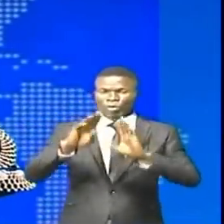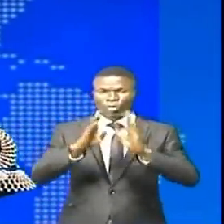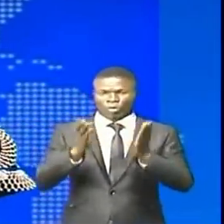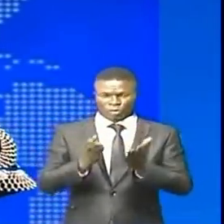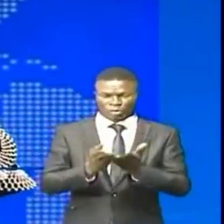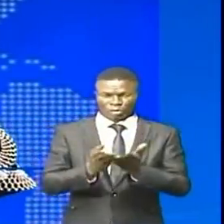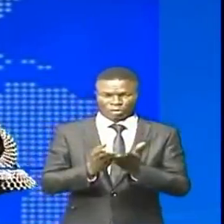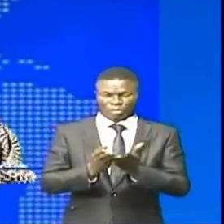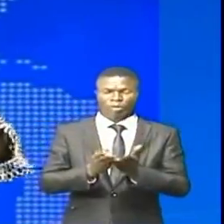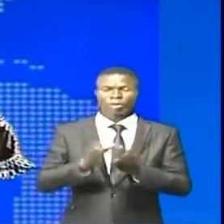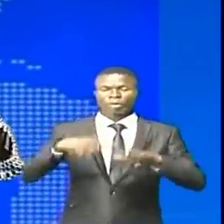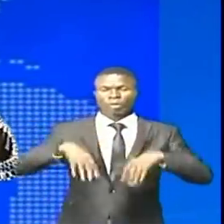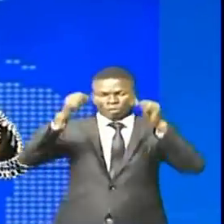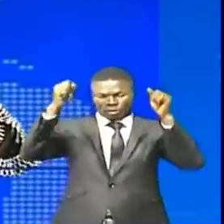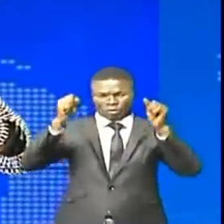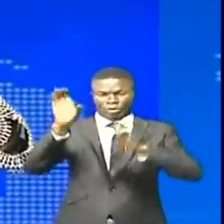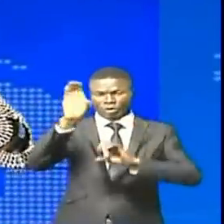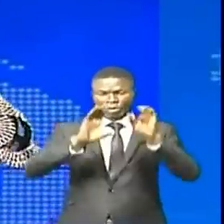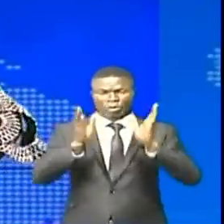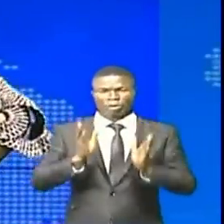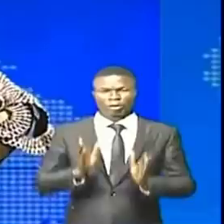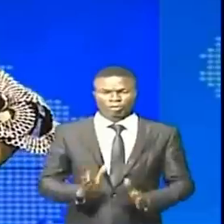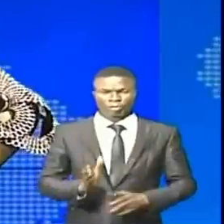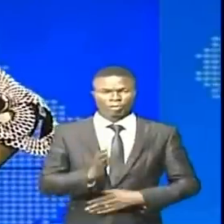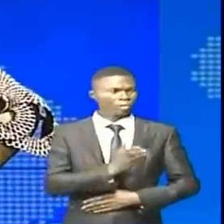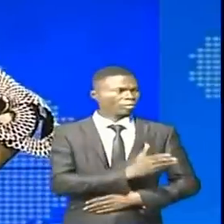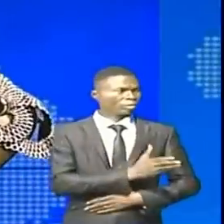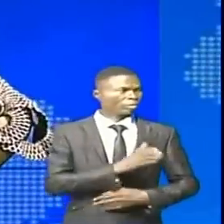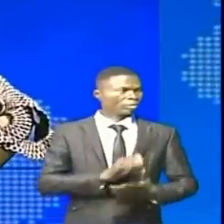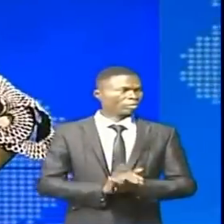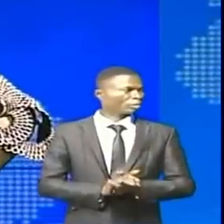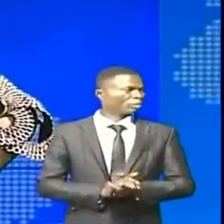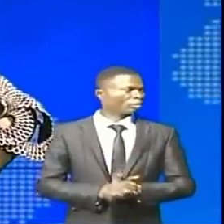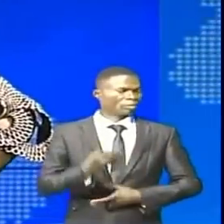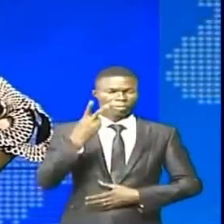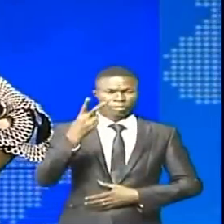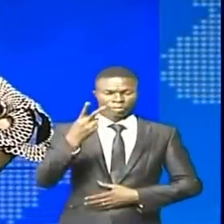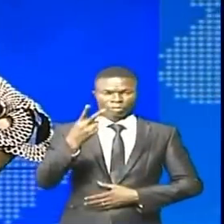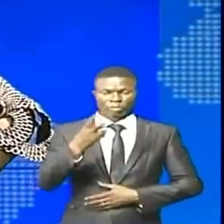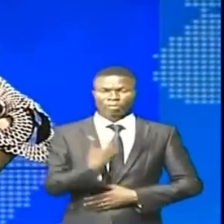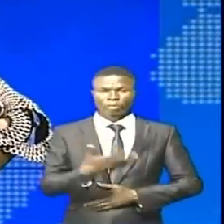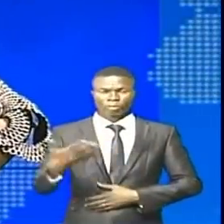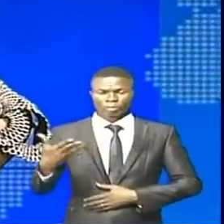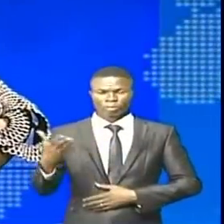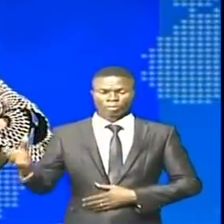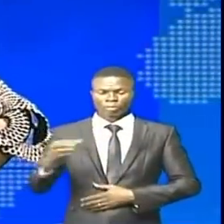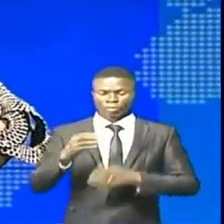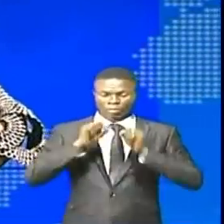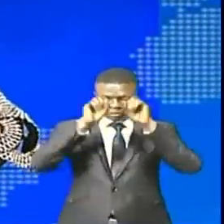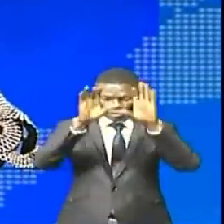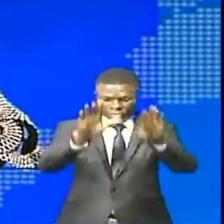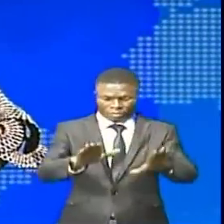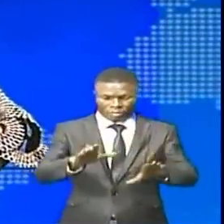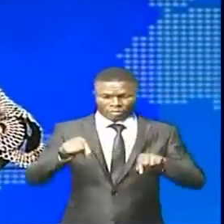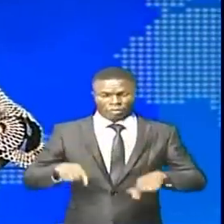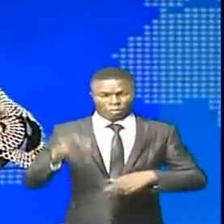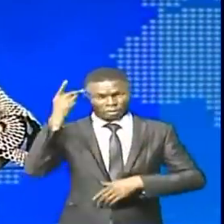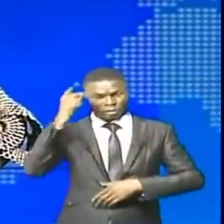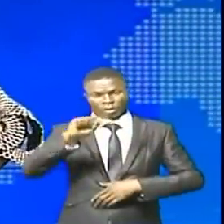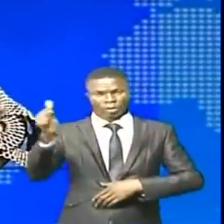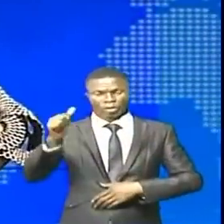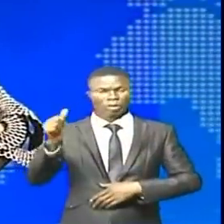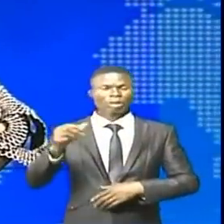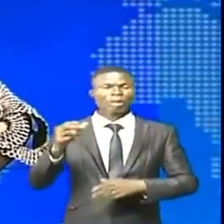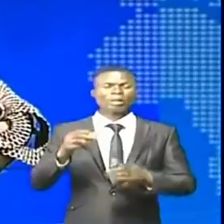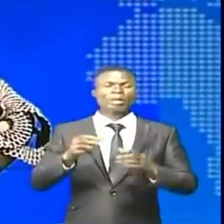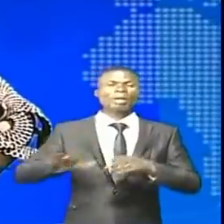certification des scientifiques de metropolit seront intronisés l'a1 kinshasa et l'autre à kananga le